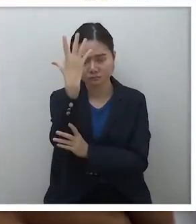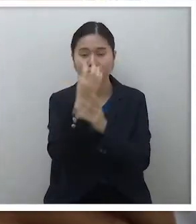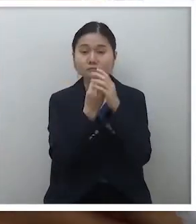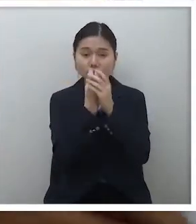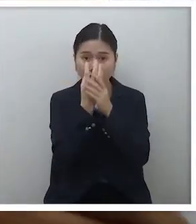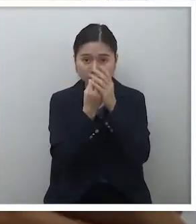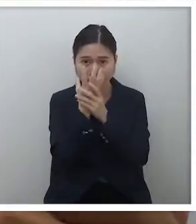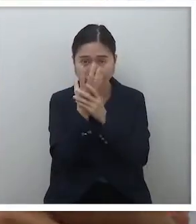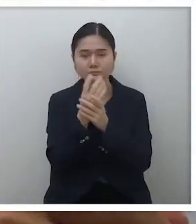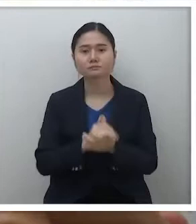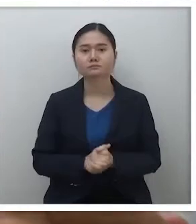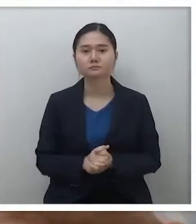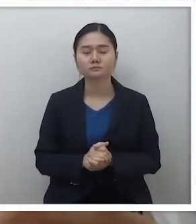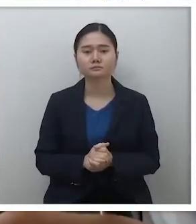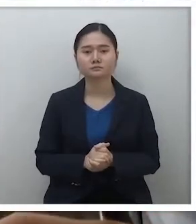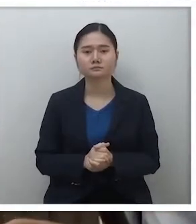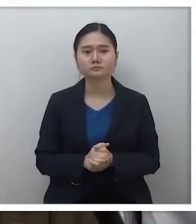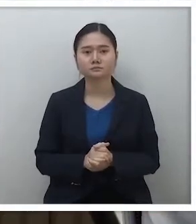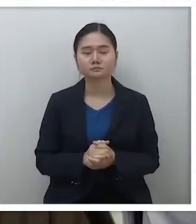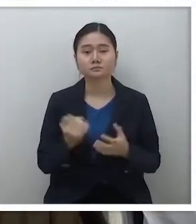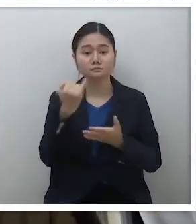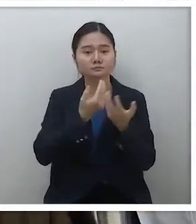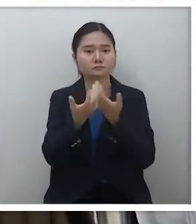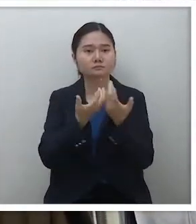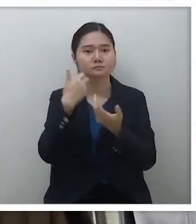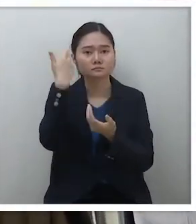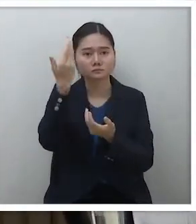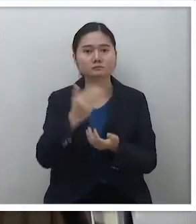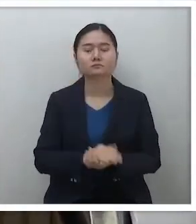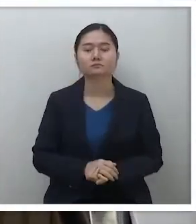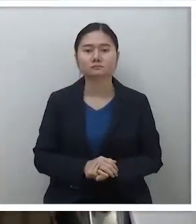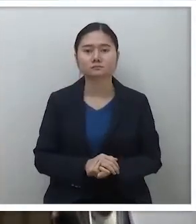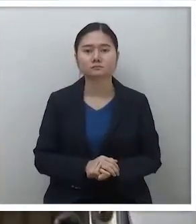ไม้นะครับครูวาดแบบหยาบๆก่อนนะครับ